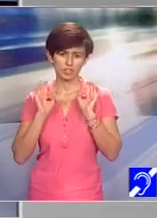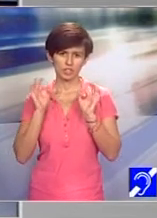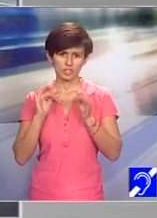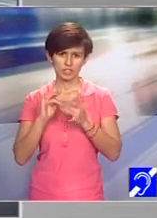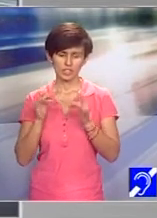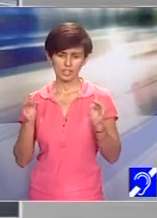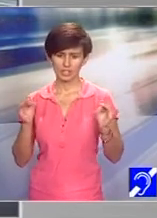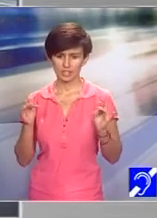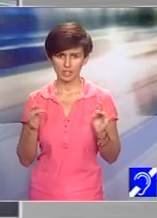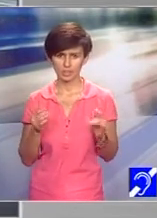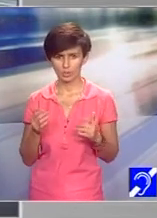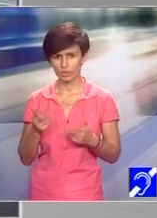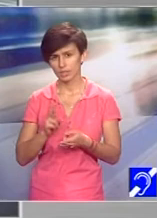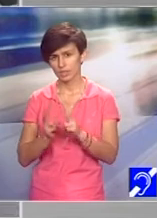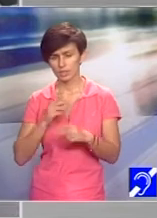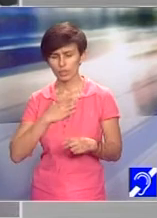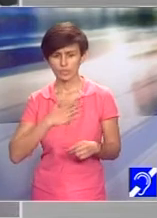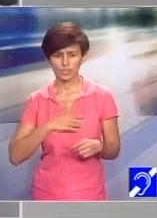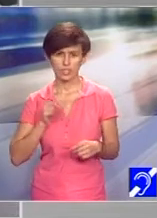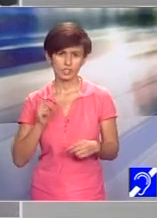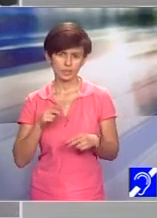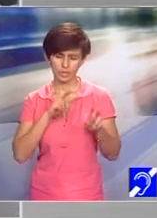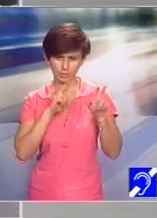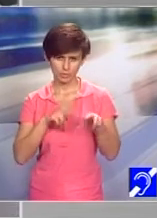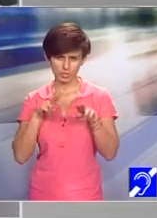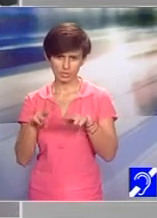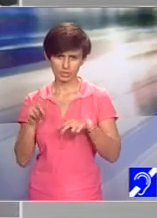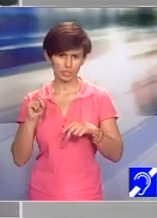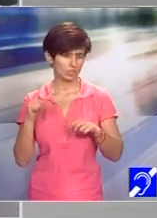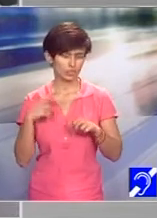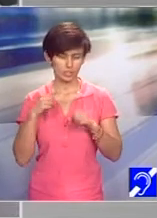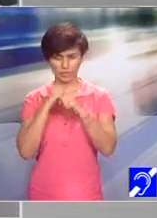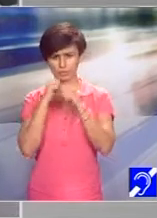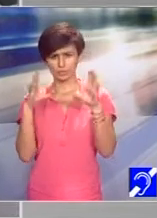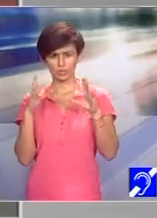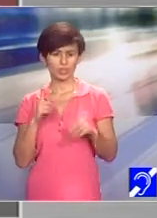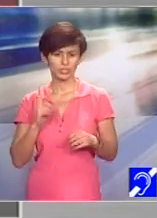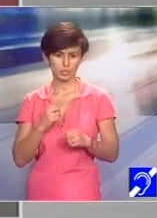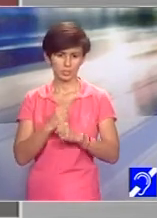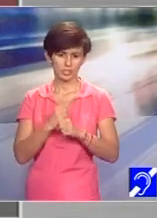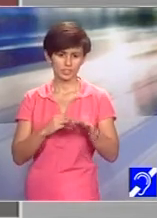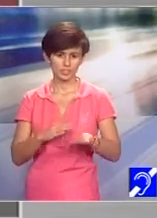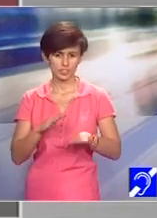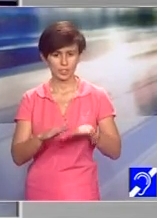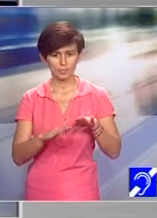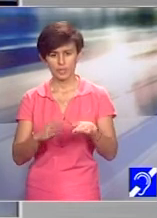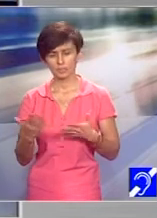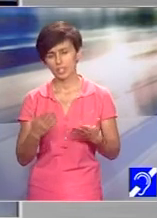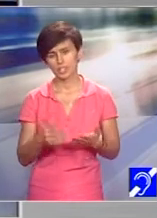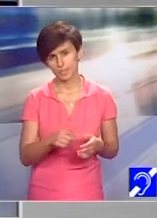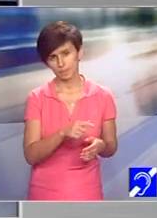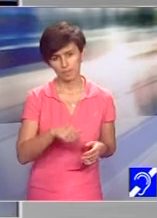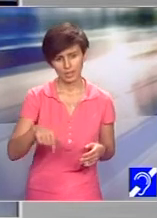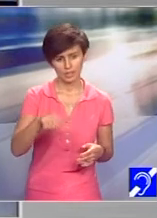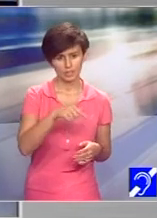copilul supravegheat și că nu e nimic de speriat aici, ce trebuie să faci. Sunt niște pași pe care noi o să-i învățăm și